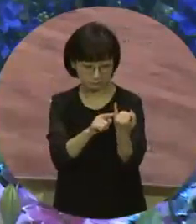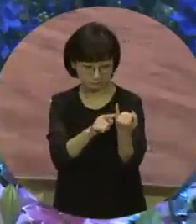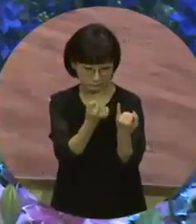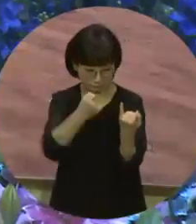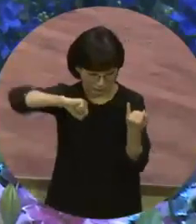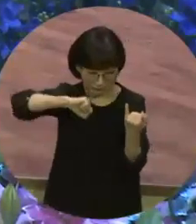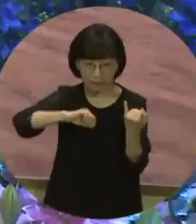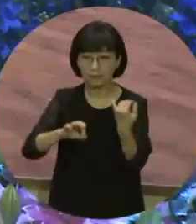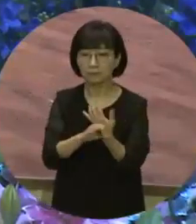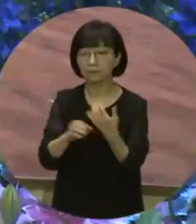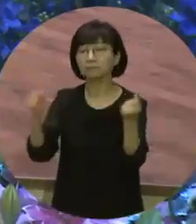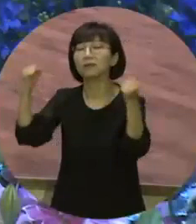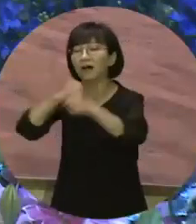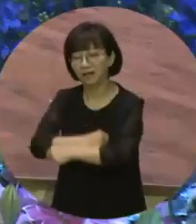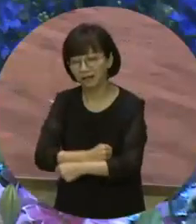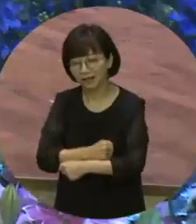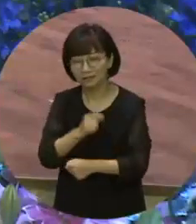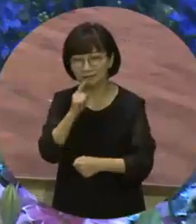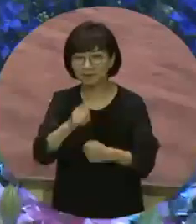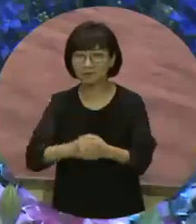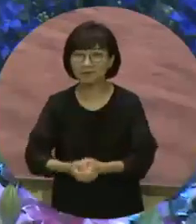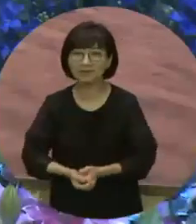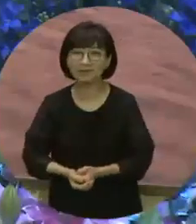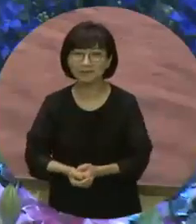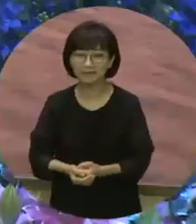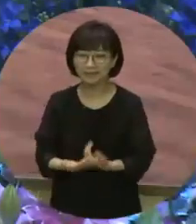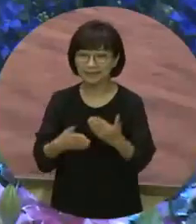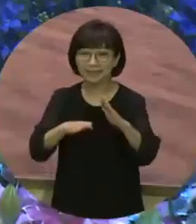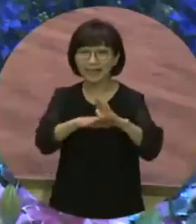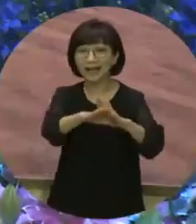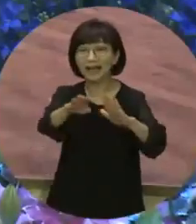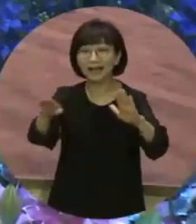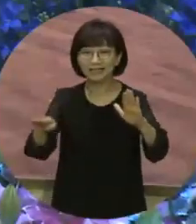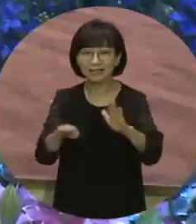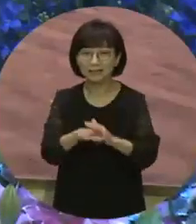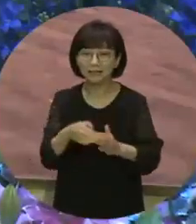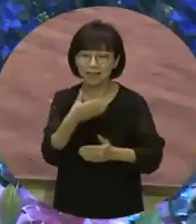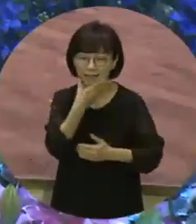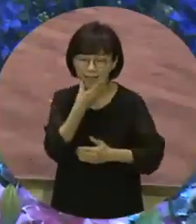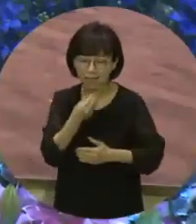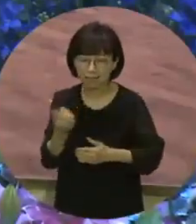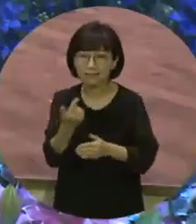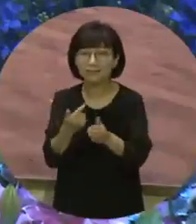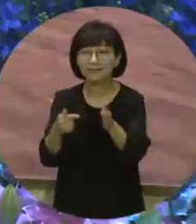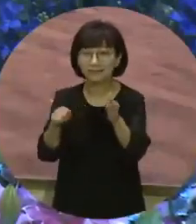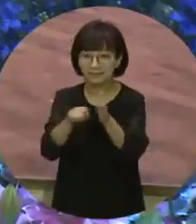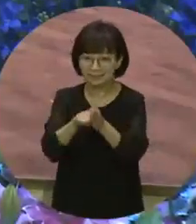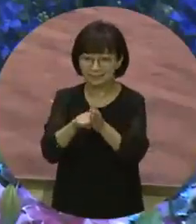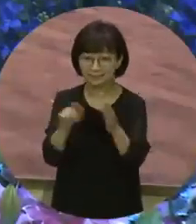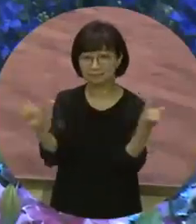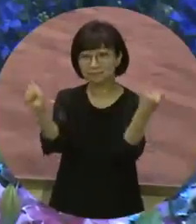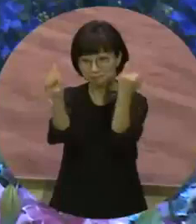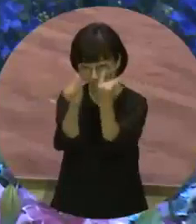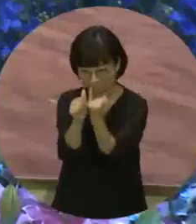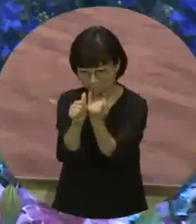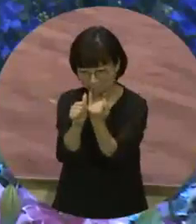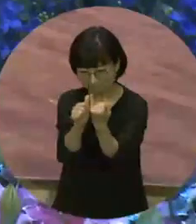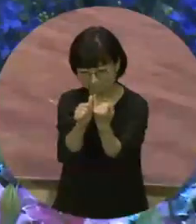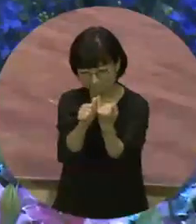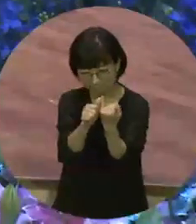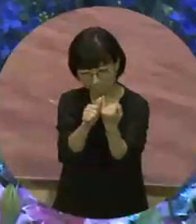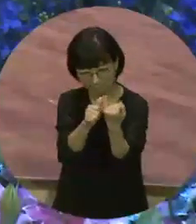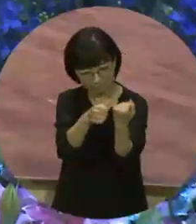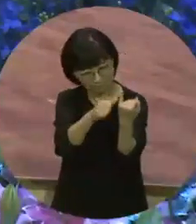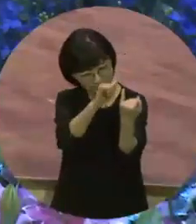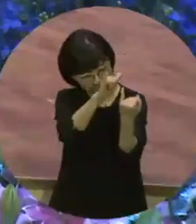그만큼 가정이 화목하고 행복하기 위해서는 남편과 아내가 어떻게 해야 할